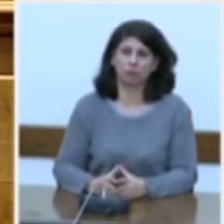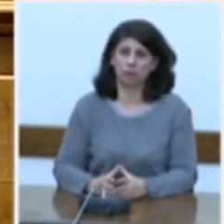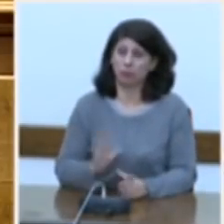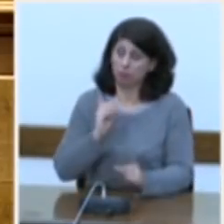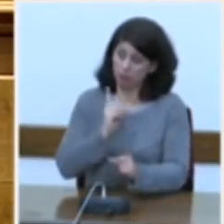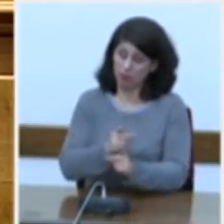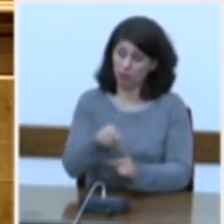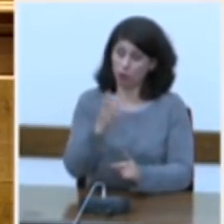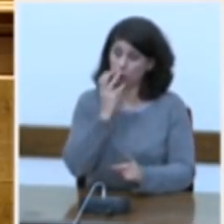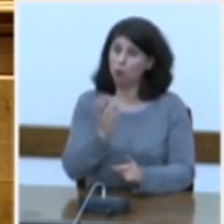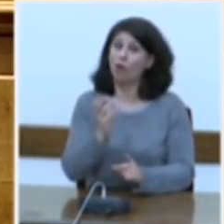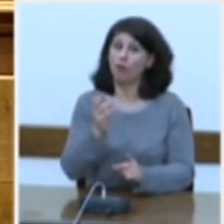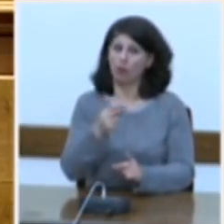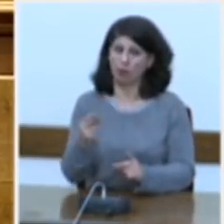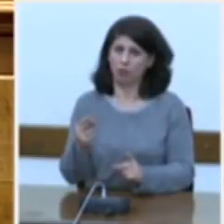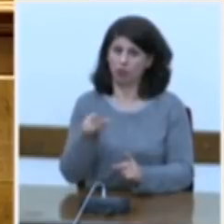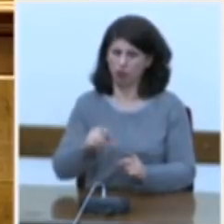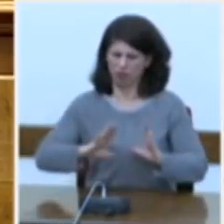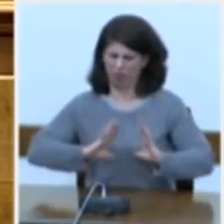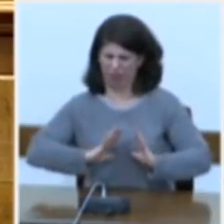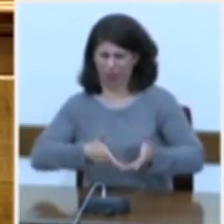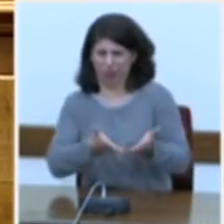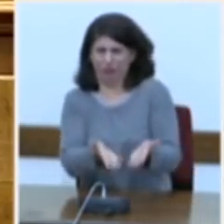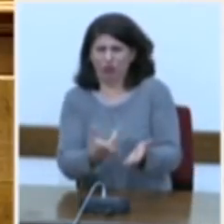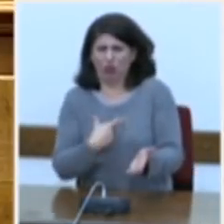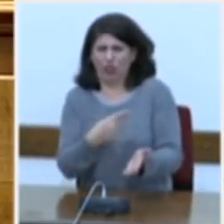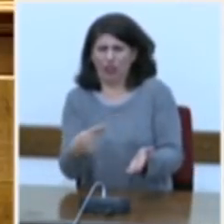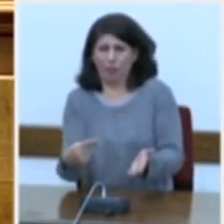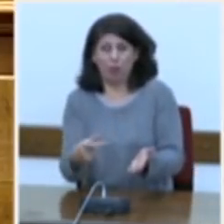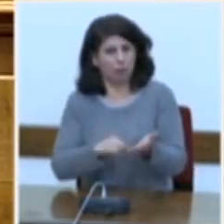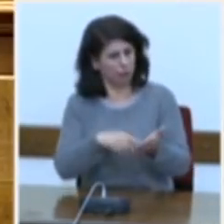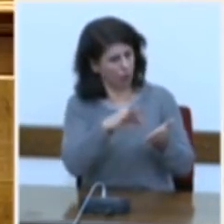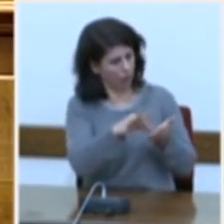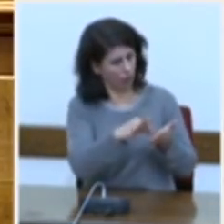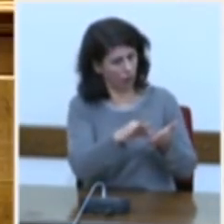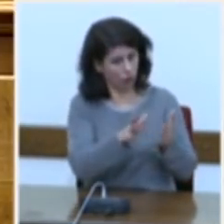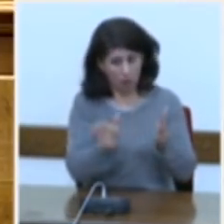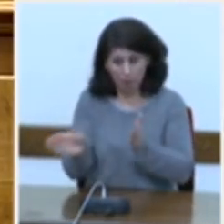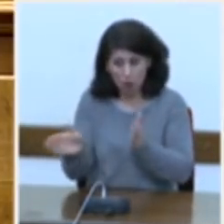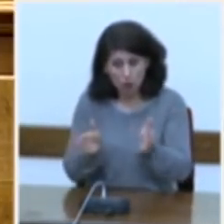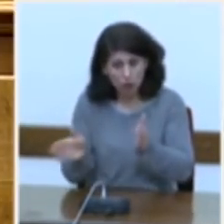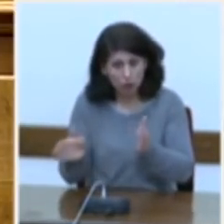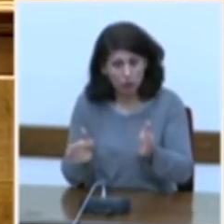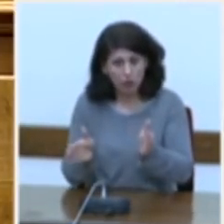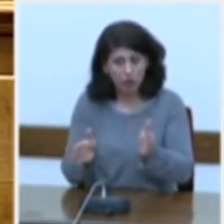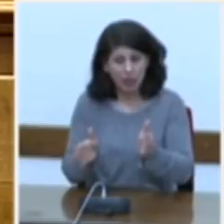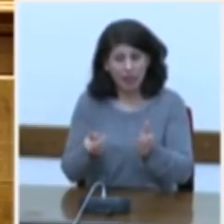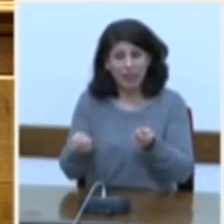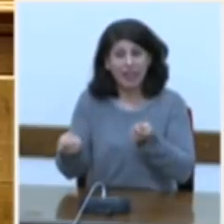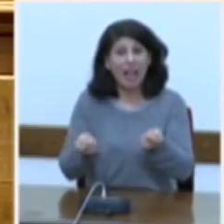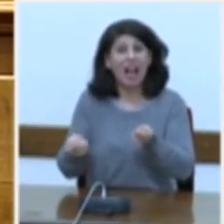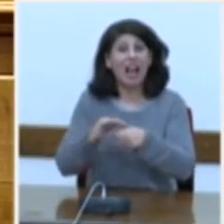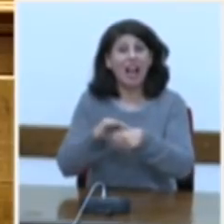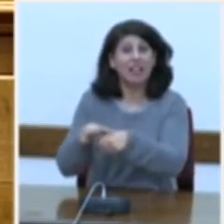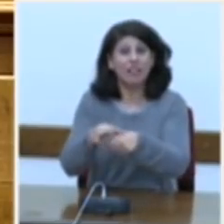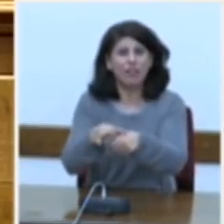ιδιαίτερα τόσο σοβαρό, τόσο αποκρουστικό, να τον διορθώνει, να τον προσανατολίζει, να τον κατευθύνει.